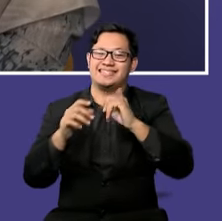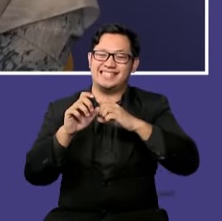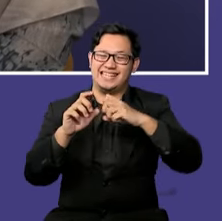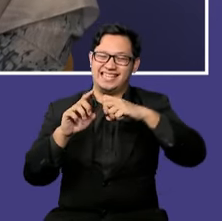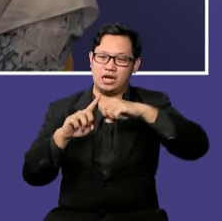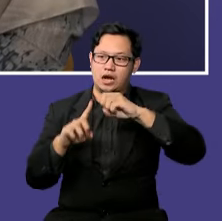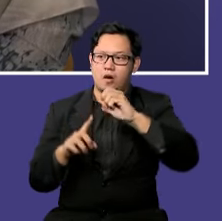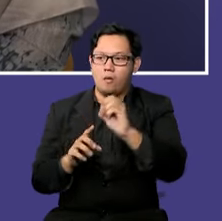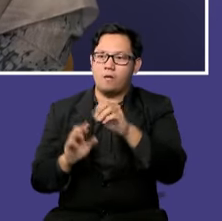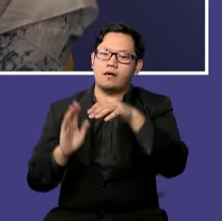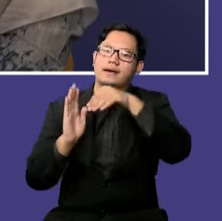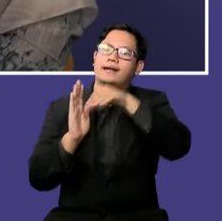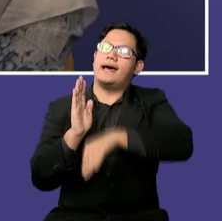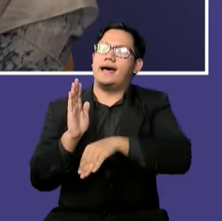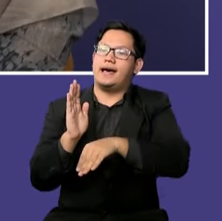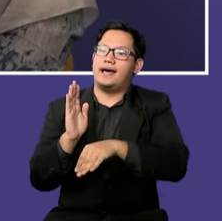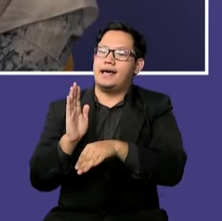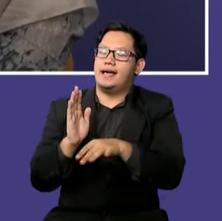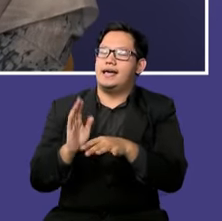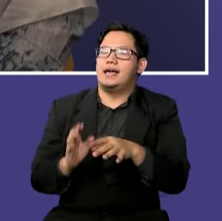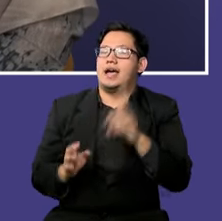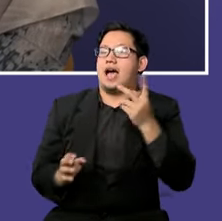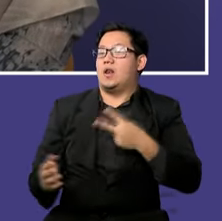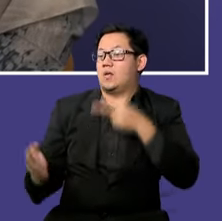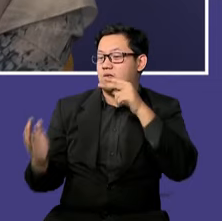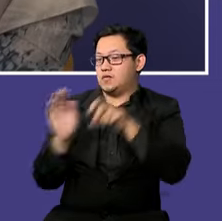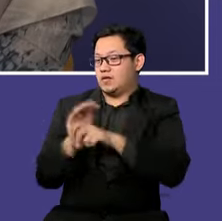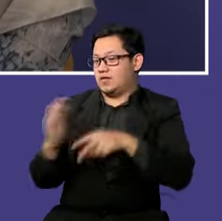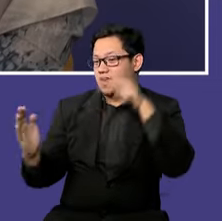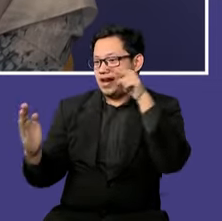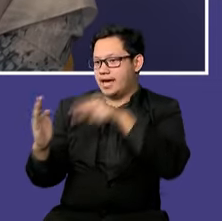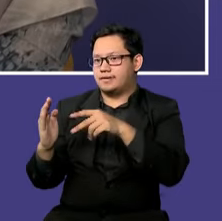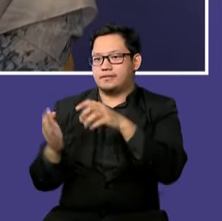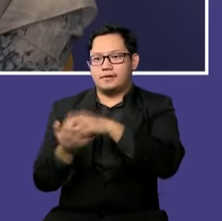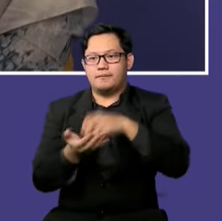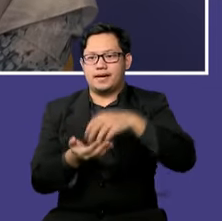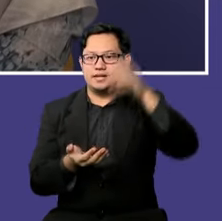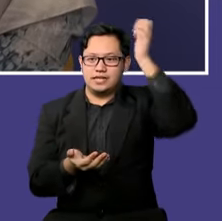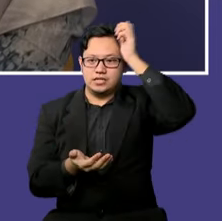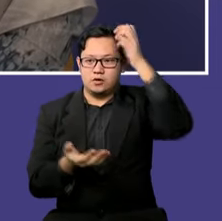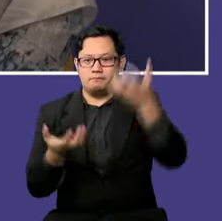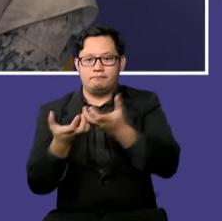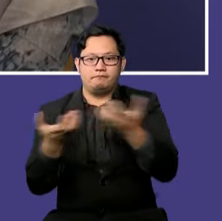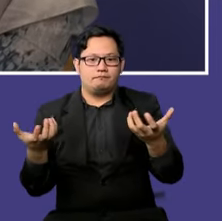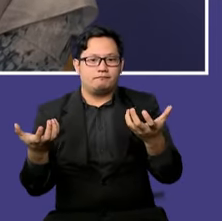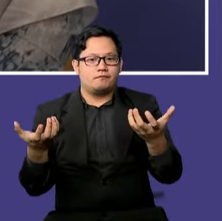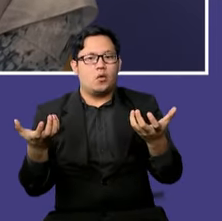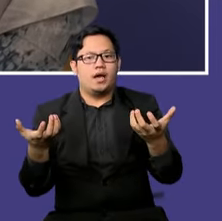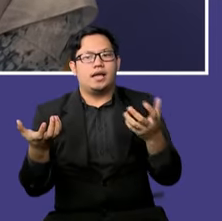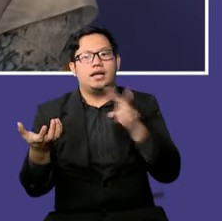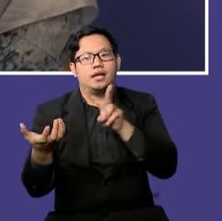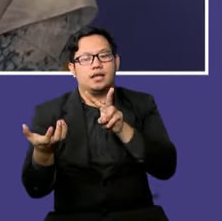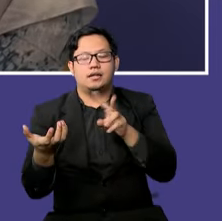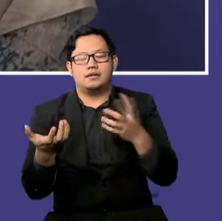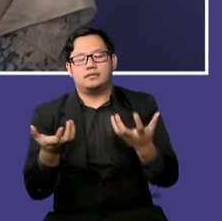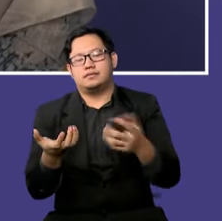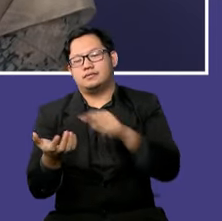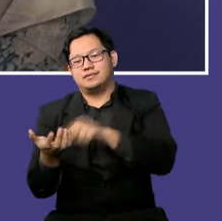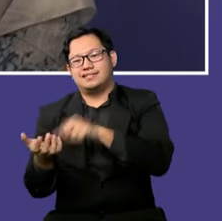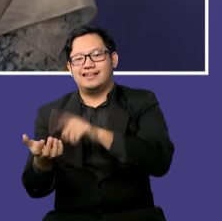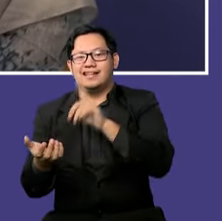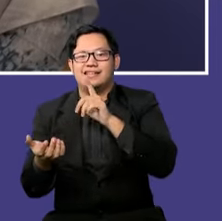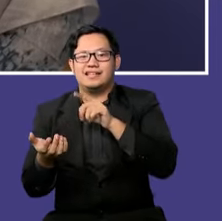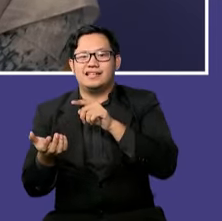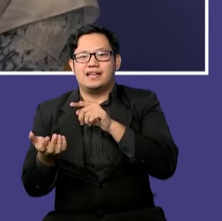dengan ketelitian zona yang lain kalau kita lihat nih zona hijau itu ke bagi 2.wmv jadi satu menggambarkan zona yang tidak